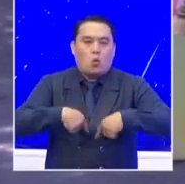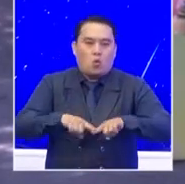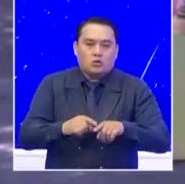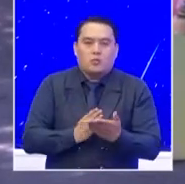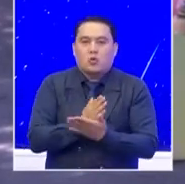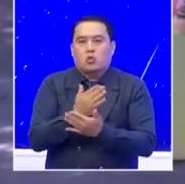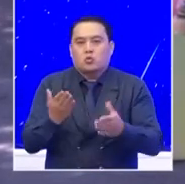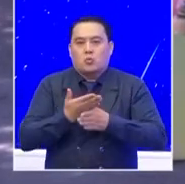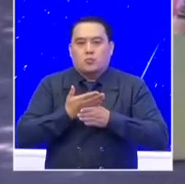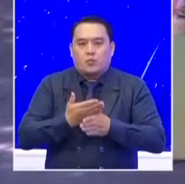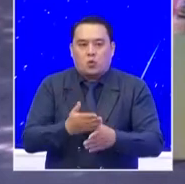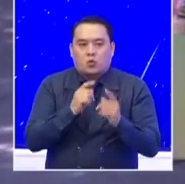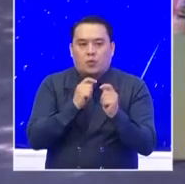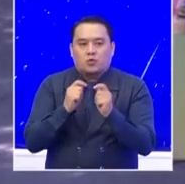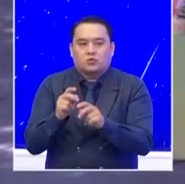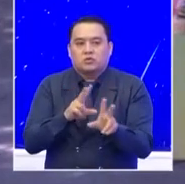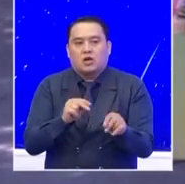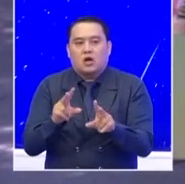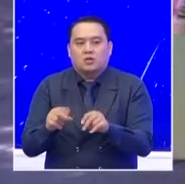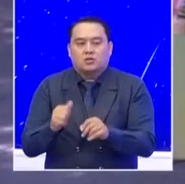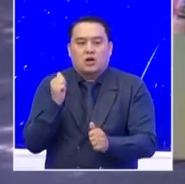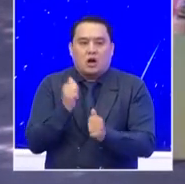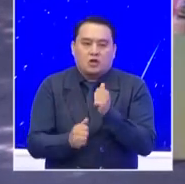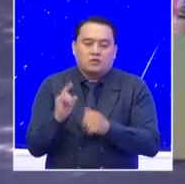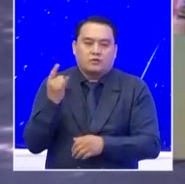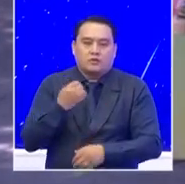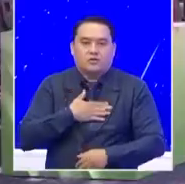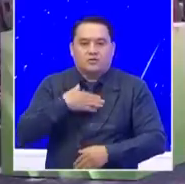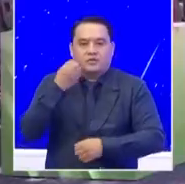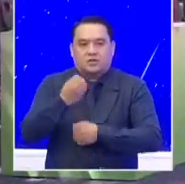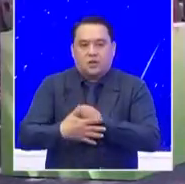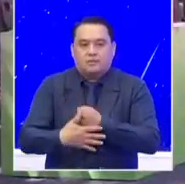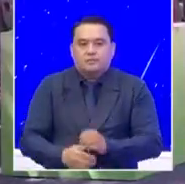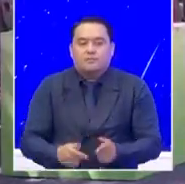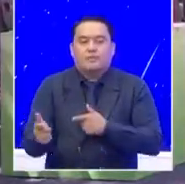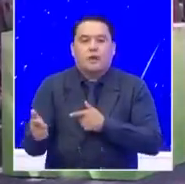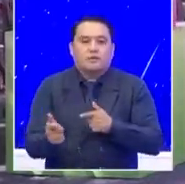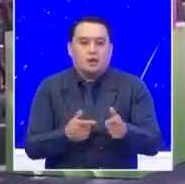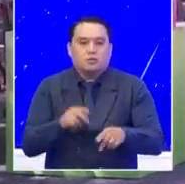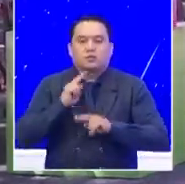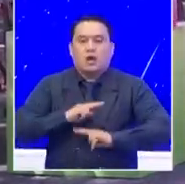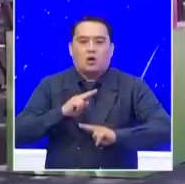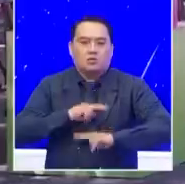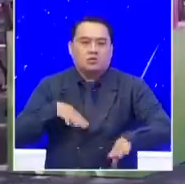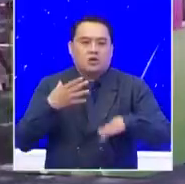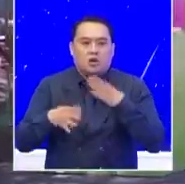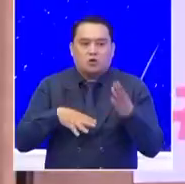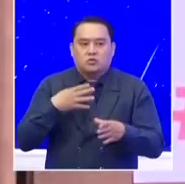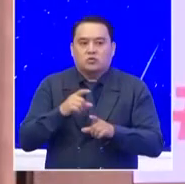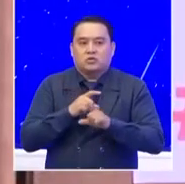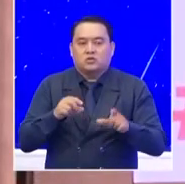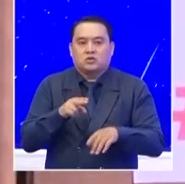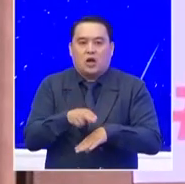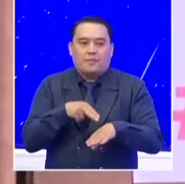которые оказали содействие и подарили кусочек счастья каждому ребенку нашего центра. Подарки подготовили сотрудники учебно-тренировочного взвода